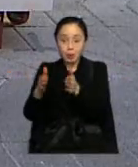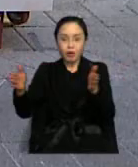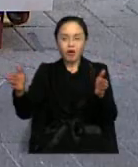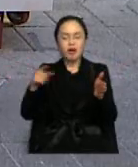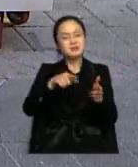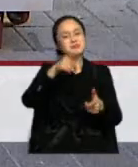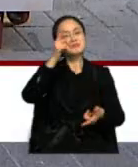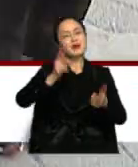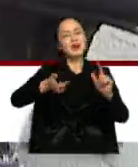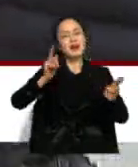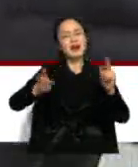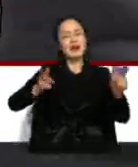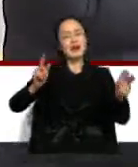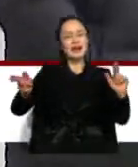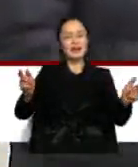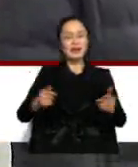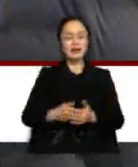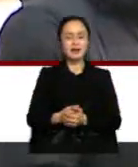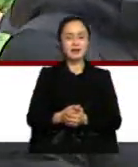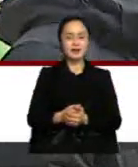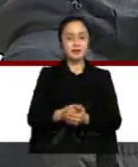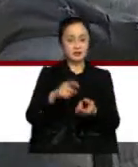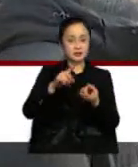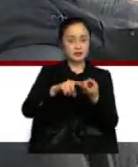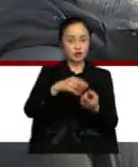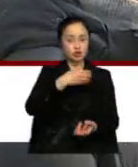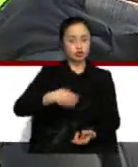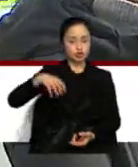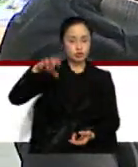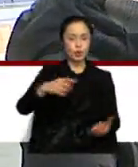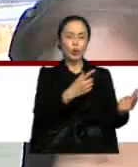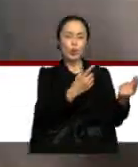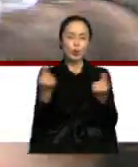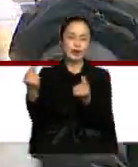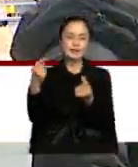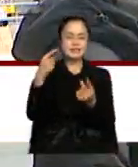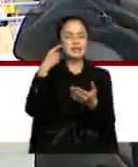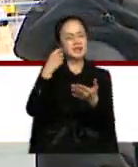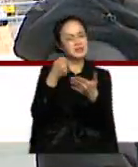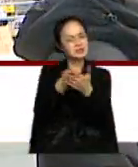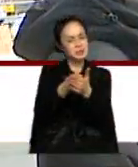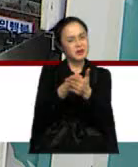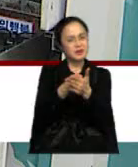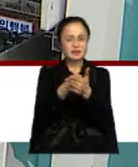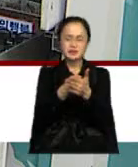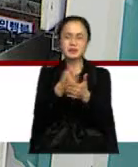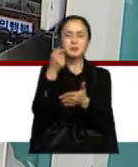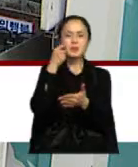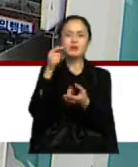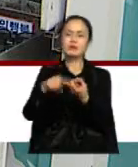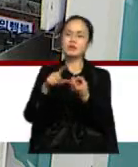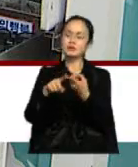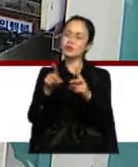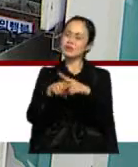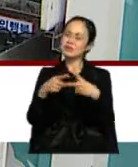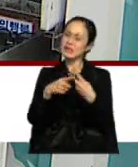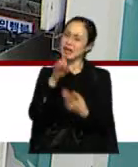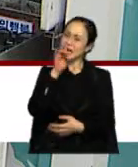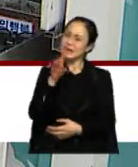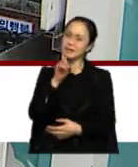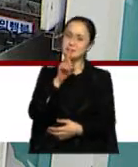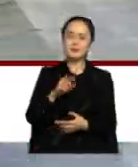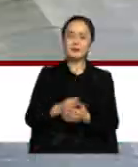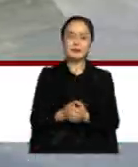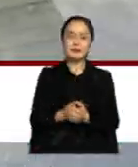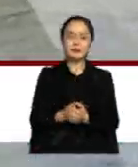2m로 각기 다른데 이 규격을 구청이 일괄적으로 정한 것도 납득할 수 없다는 겁니다. 또 의류다, 액세서리, 음식